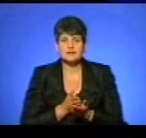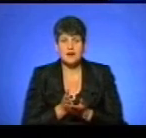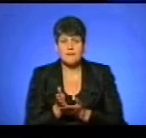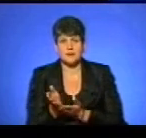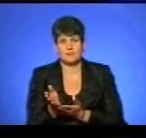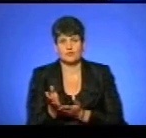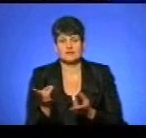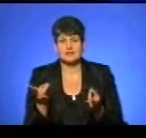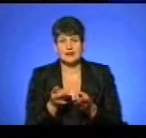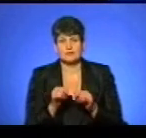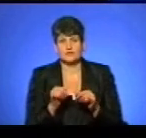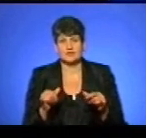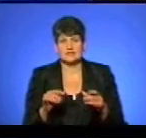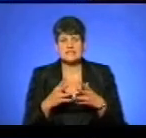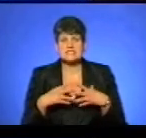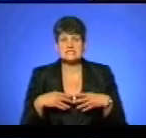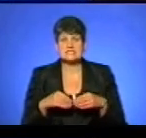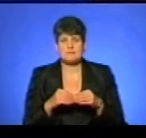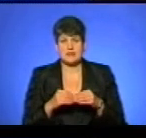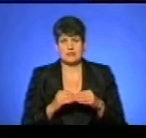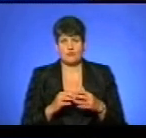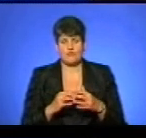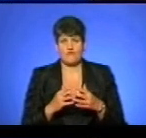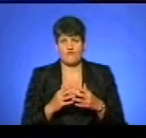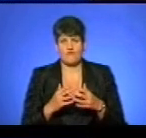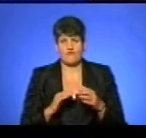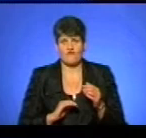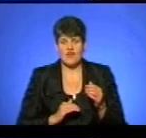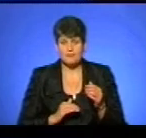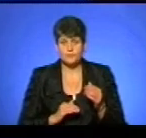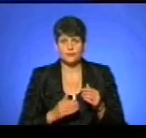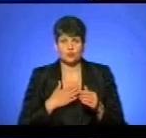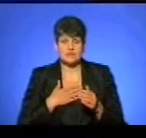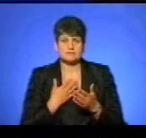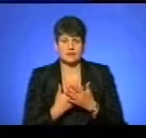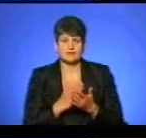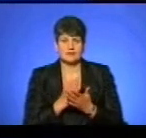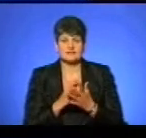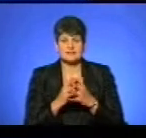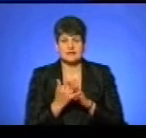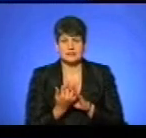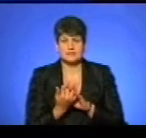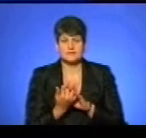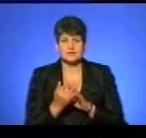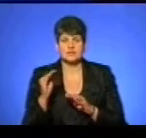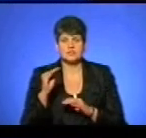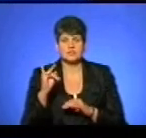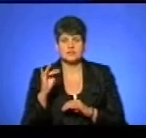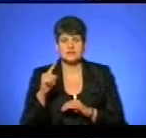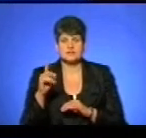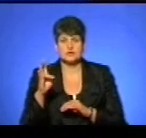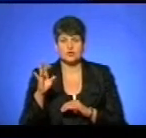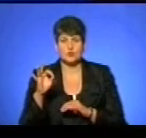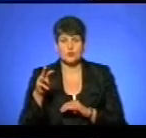що треба розвивати сімейні ферми. У нас є приклад на сьогоднішній день, це в селі Жизномир Бучицького району,